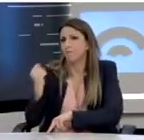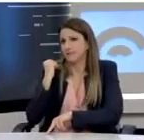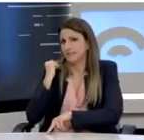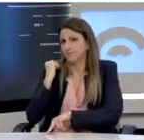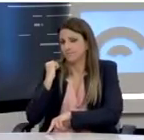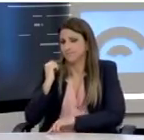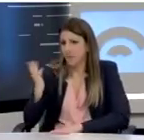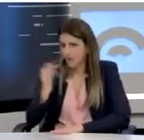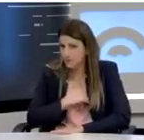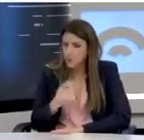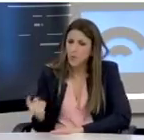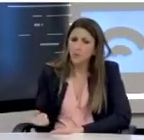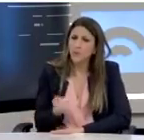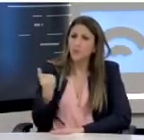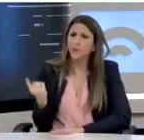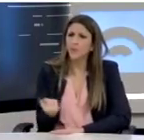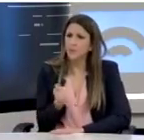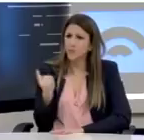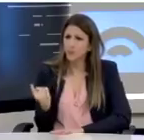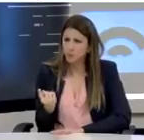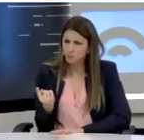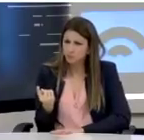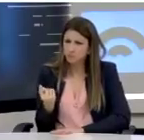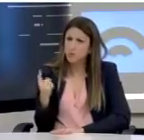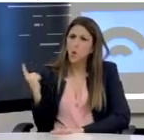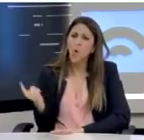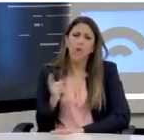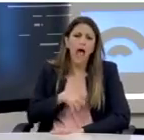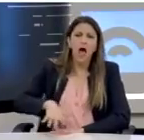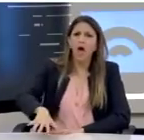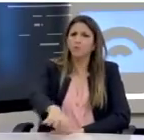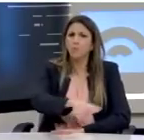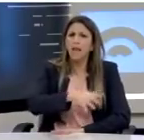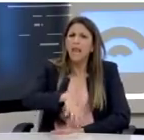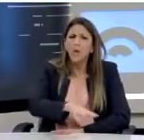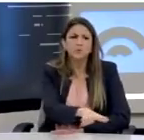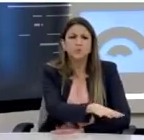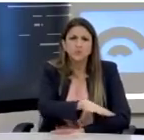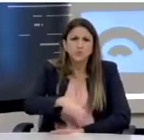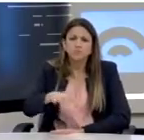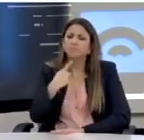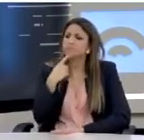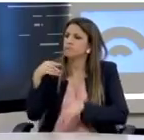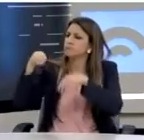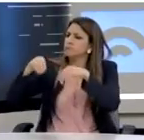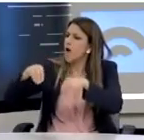το σύνολο σχεδόν του τύπου, το σύνολο του τύπου, όχι σχεδόν, το σύνολο της κοινής γνώμης, την